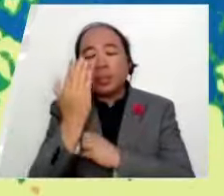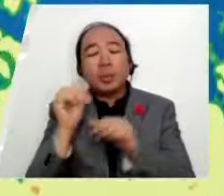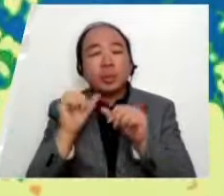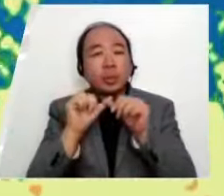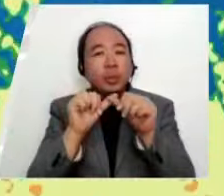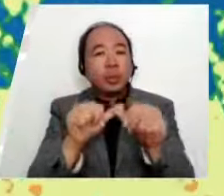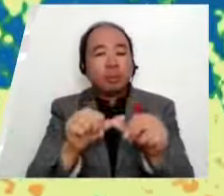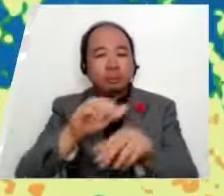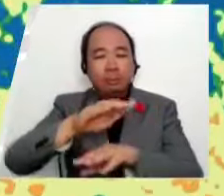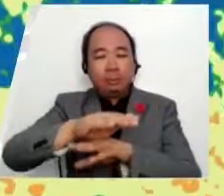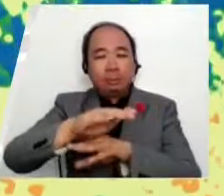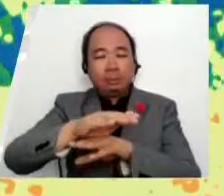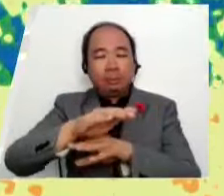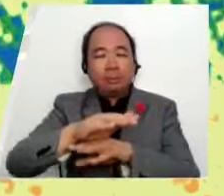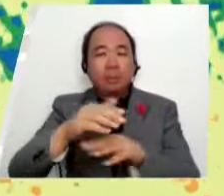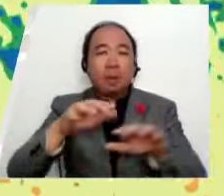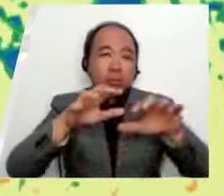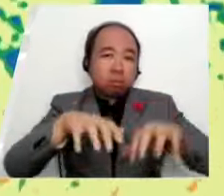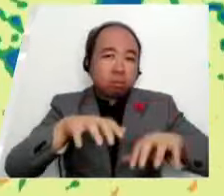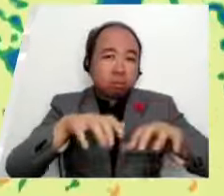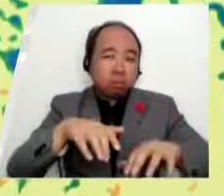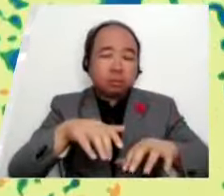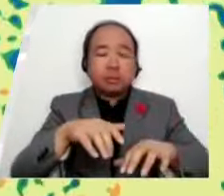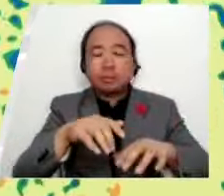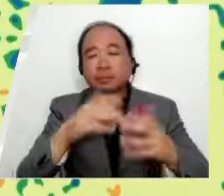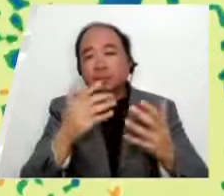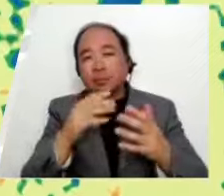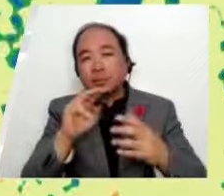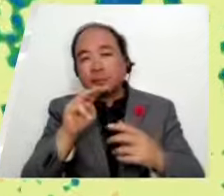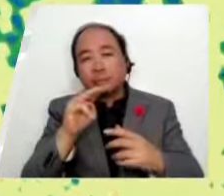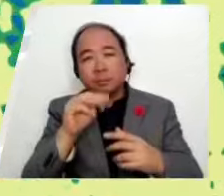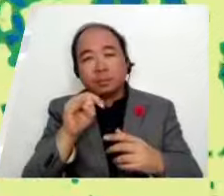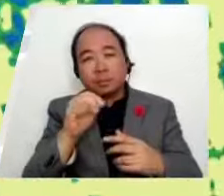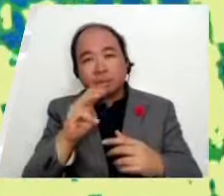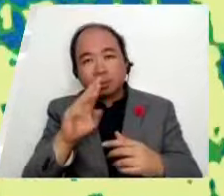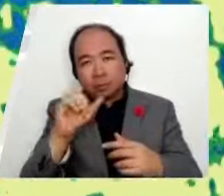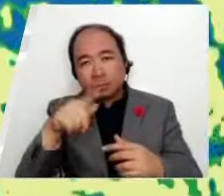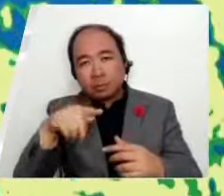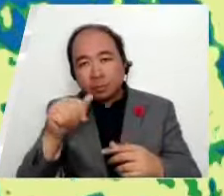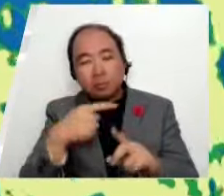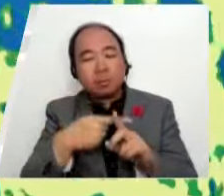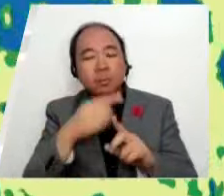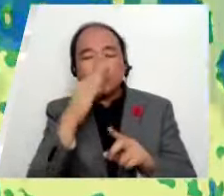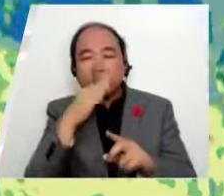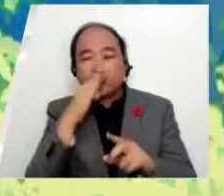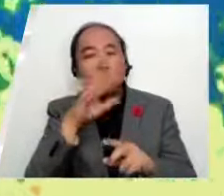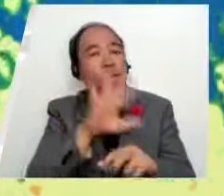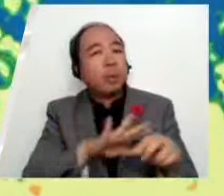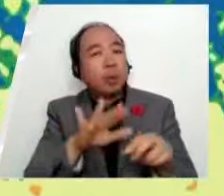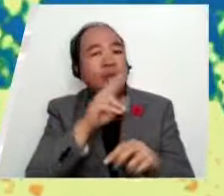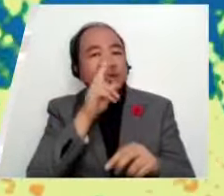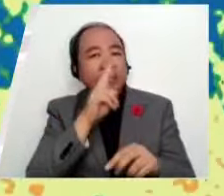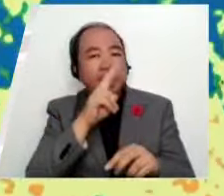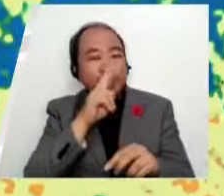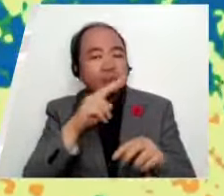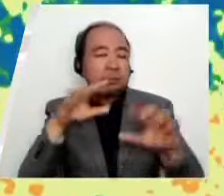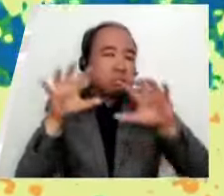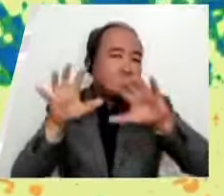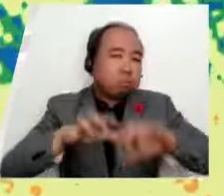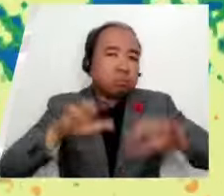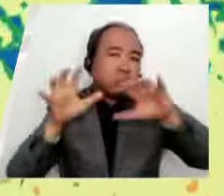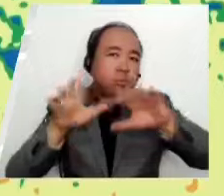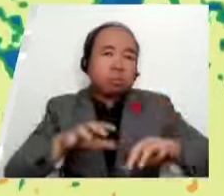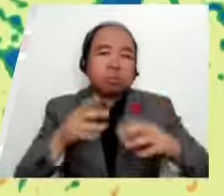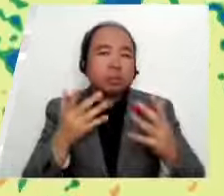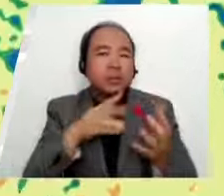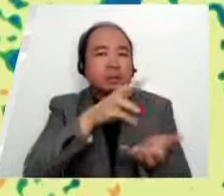na ring pag-ulan sa Mimaropa at Bicol Region. Halos buong Visayas at Mindanao rin ang uulanin. Heavy to intense rains ang mararanasan sa maraming